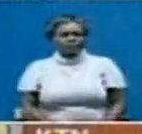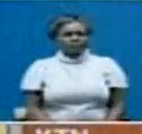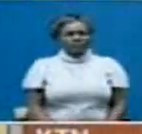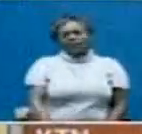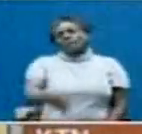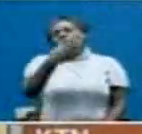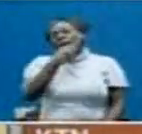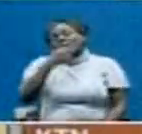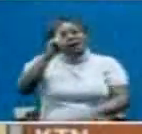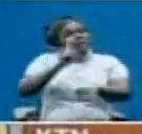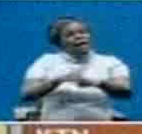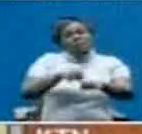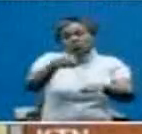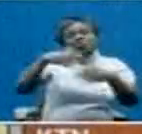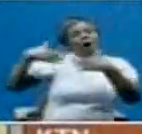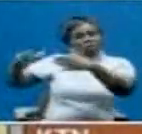Baba, while you are away,